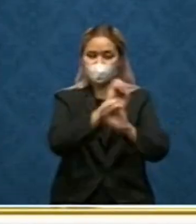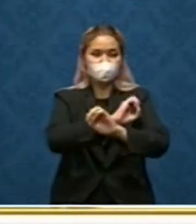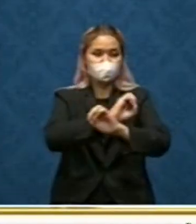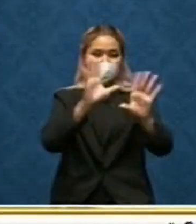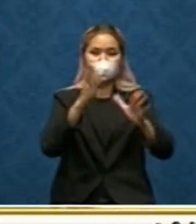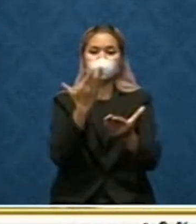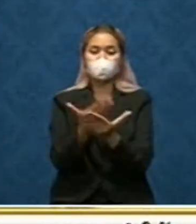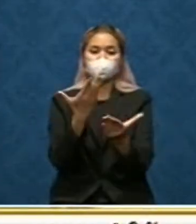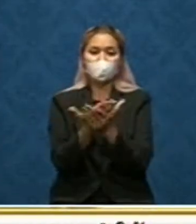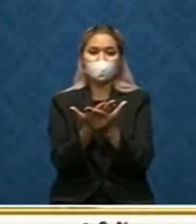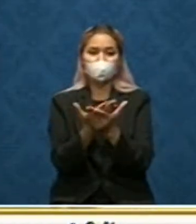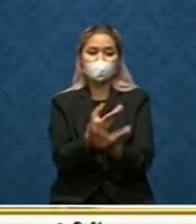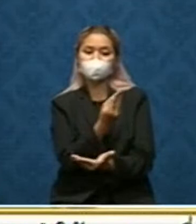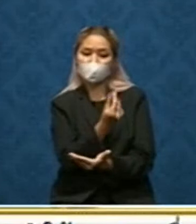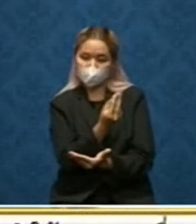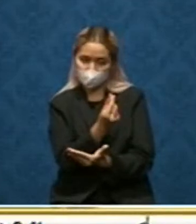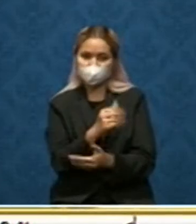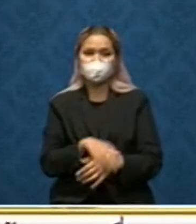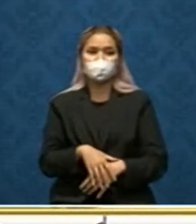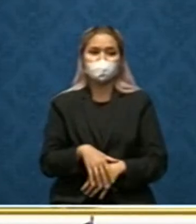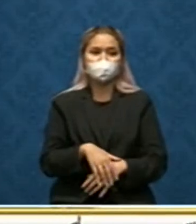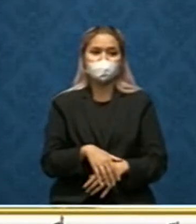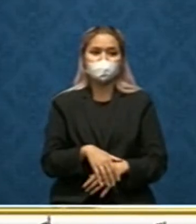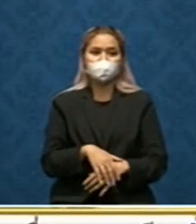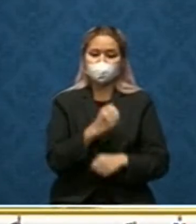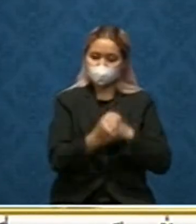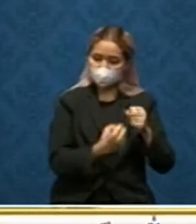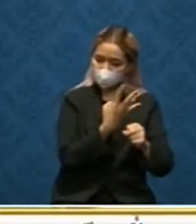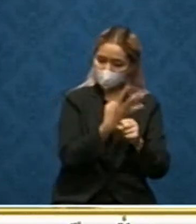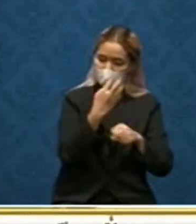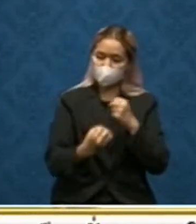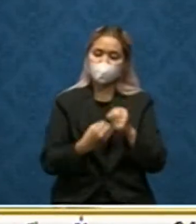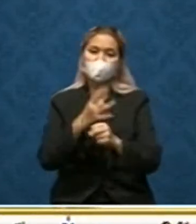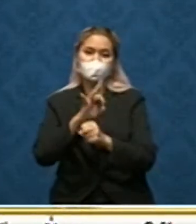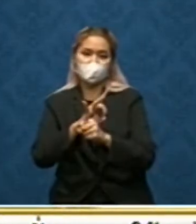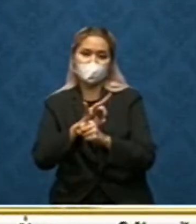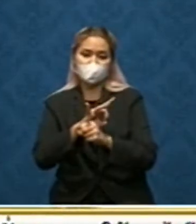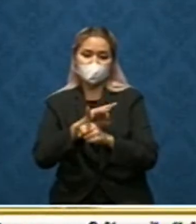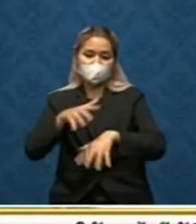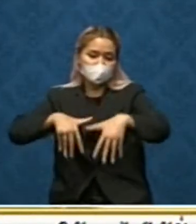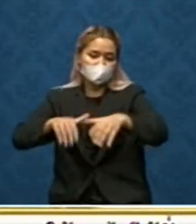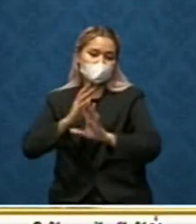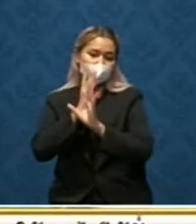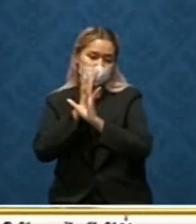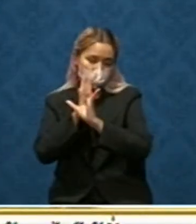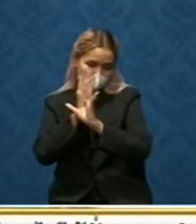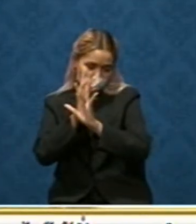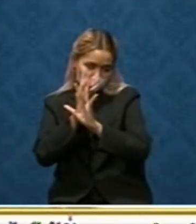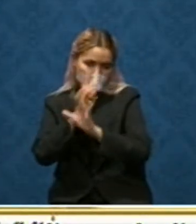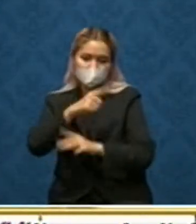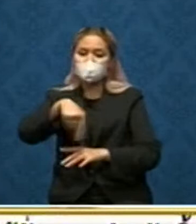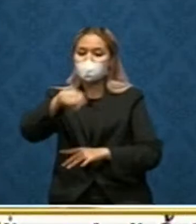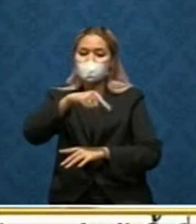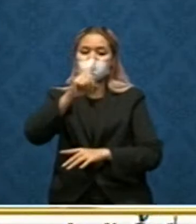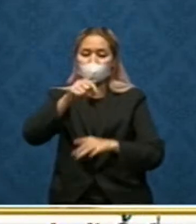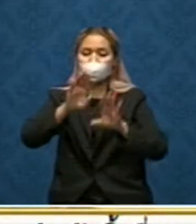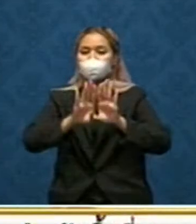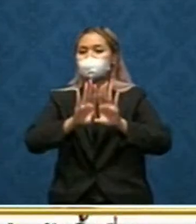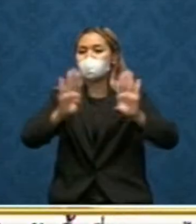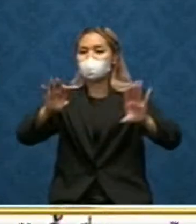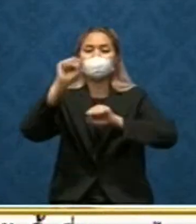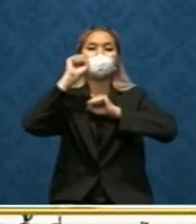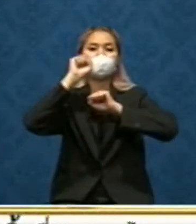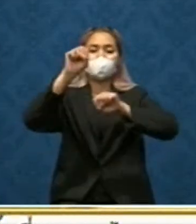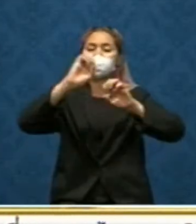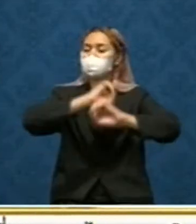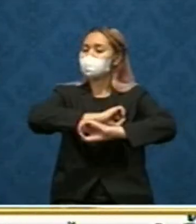ี่ควคูดกัมา 8 ปี 4 ปี Matteew แายมามาได แห่ เขาเน็รงมากๆปรากาศ